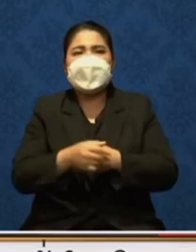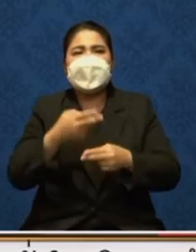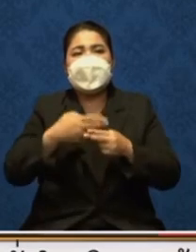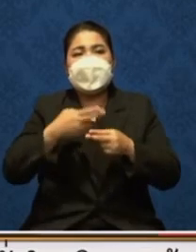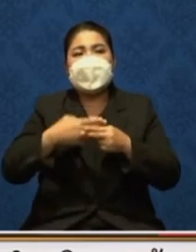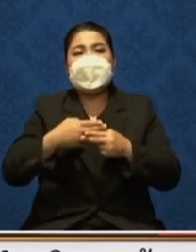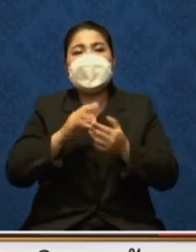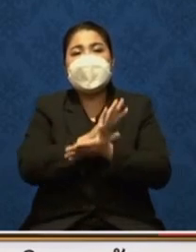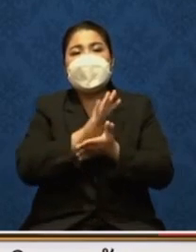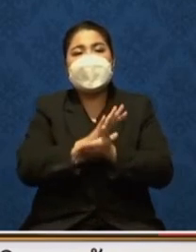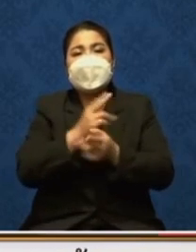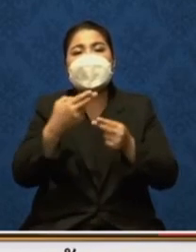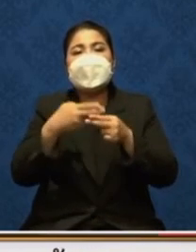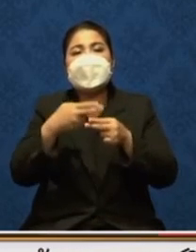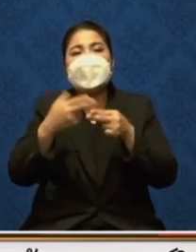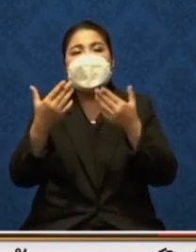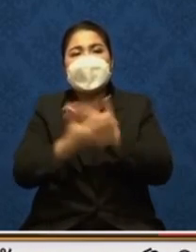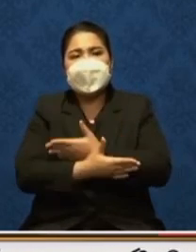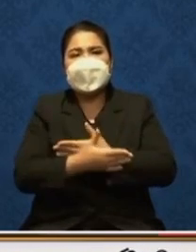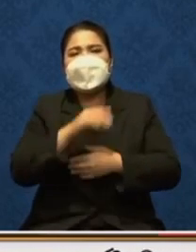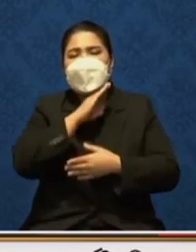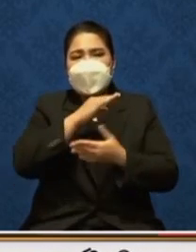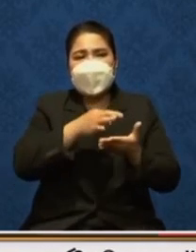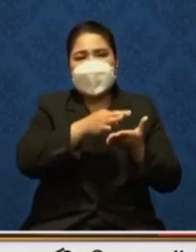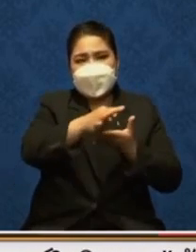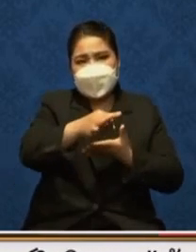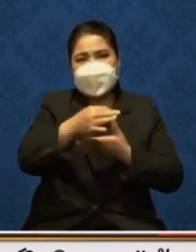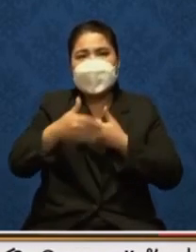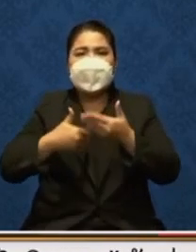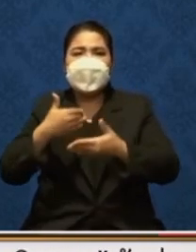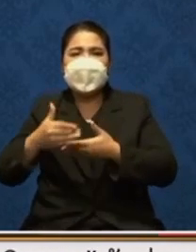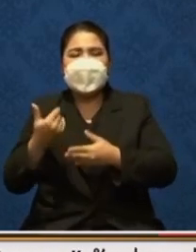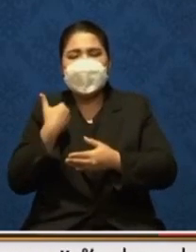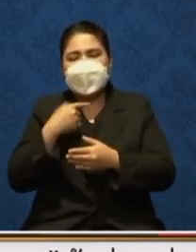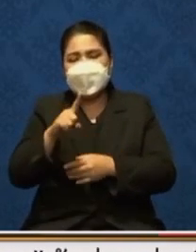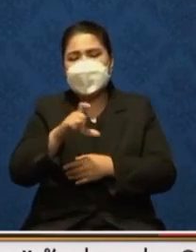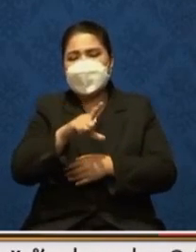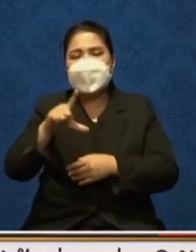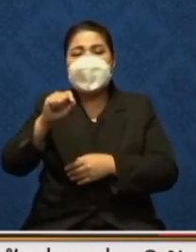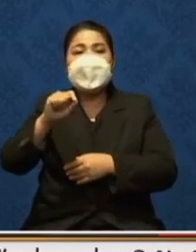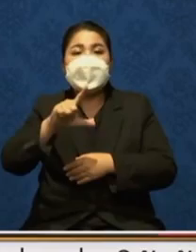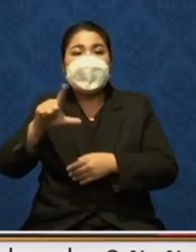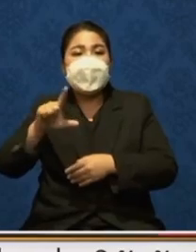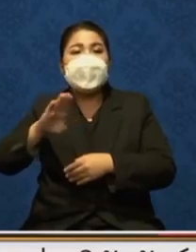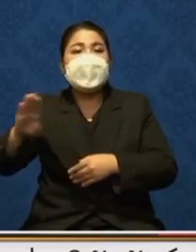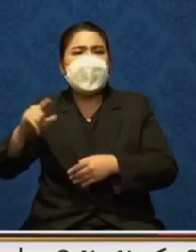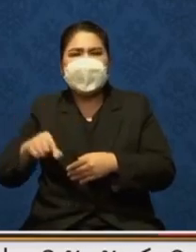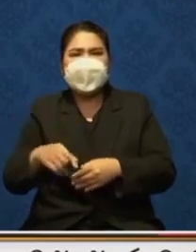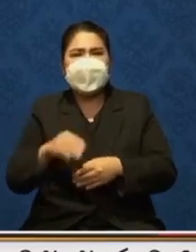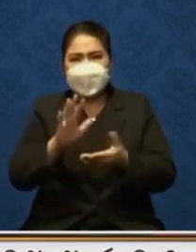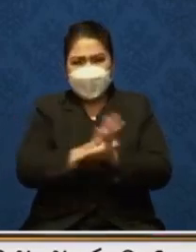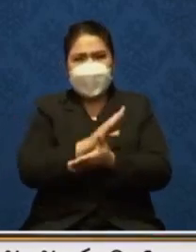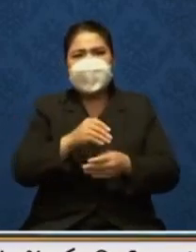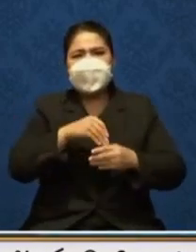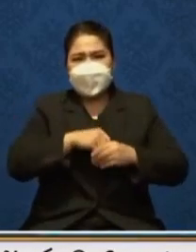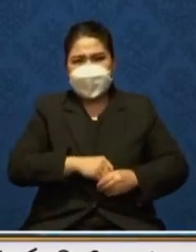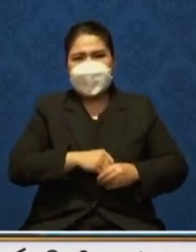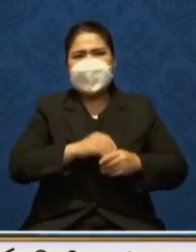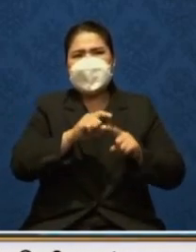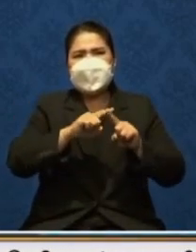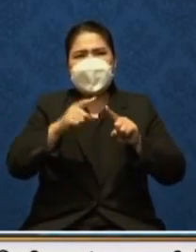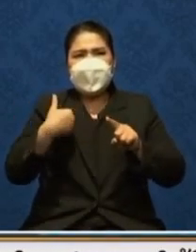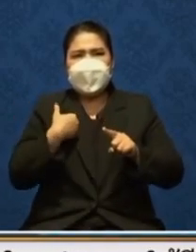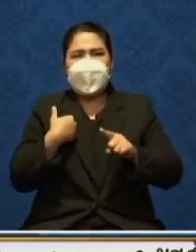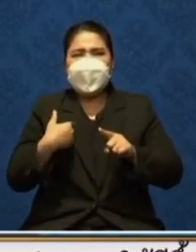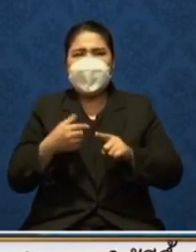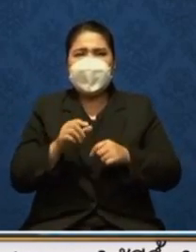มนไปครับว่าถ้าการสทขายมเกิดขึจริ ท่ต้มเงิน 120 ลานบาอยู่ในมือเพรลำพังในการยักย้ายถ่ายเทกระเป๋าซ้าย